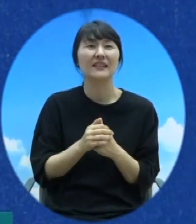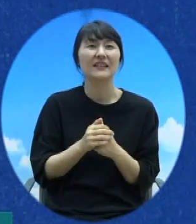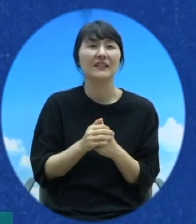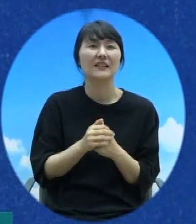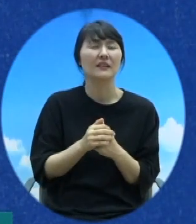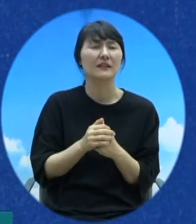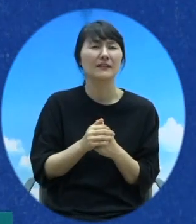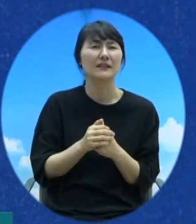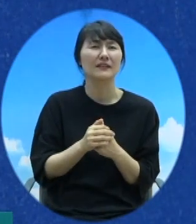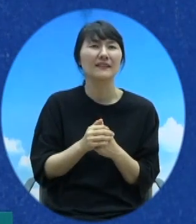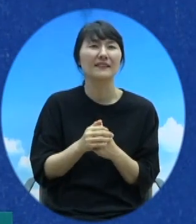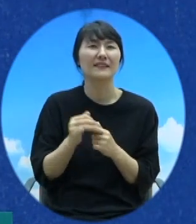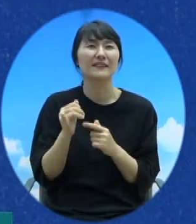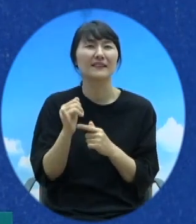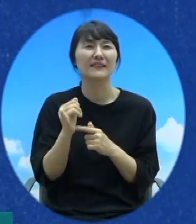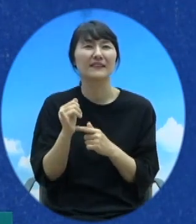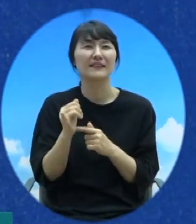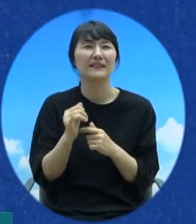배순이었습니다.